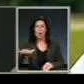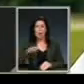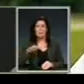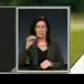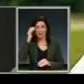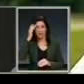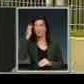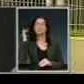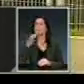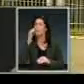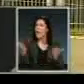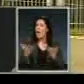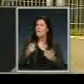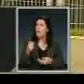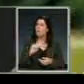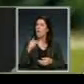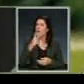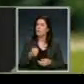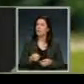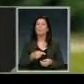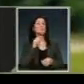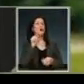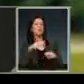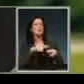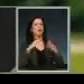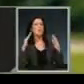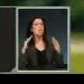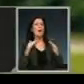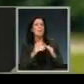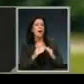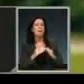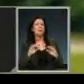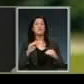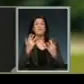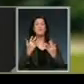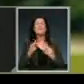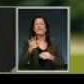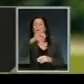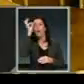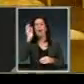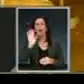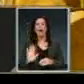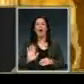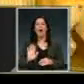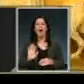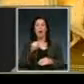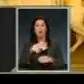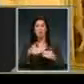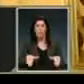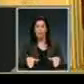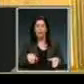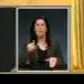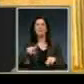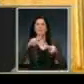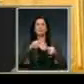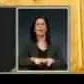איפה הם? הם בבית. הגורל קובע לך שאתה אדם עם מוגבלות, אתה מקבל בונוס מעצר בית. יובל וגנר, יושב ראש